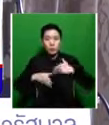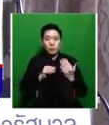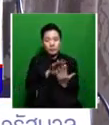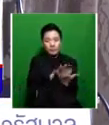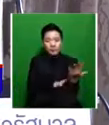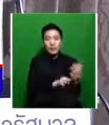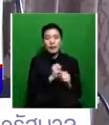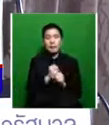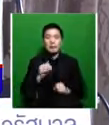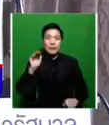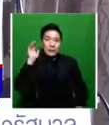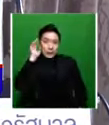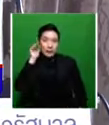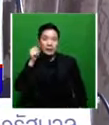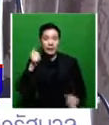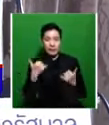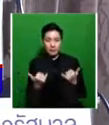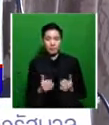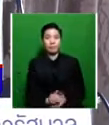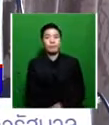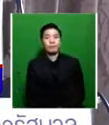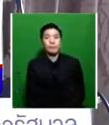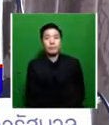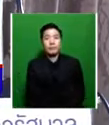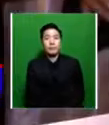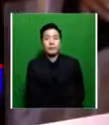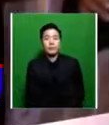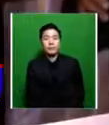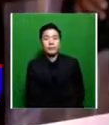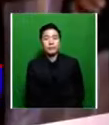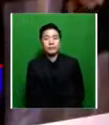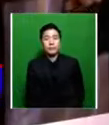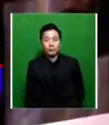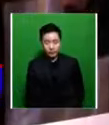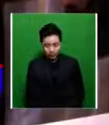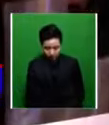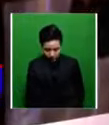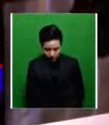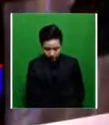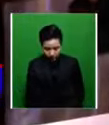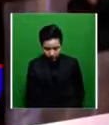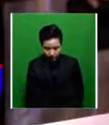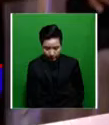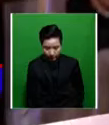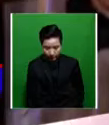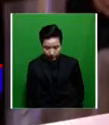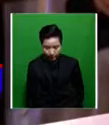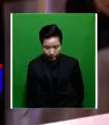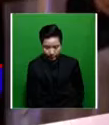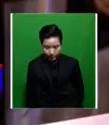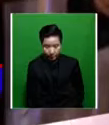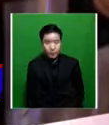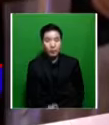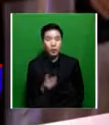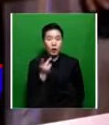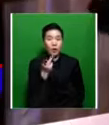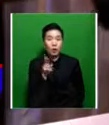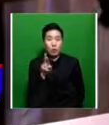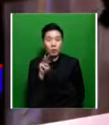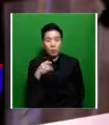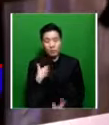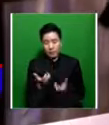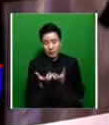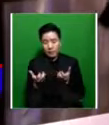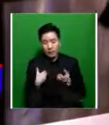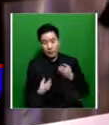ทศเชิญท่านอธิบดีค่ะ ตามมติครม.นะครับจะเห็นได้ว่าแยกเป็น2กรณีนะครับที่ต้